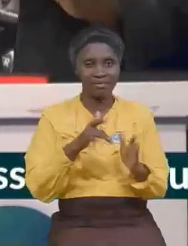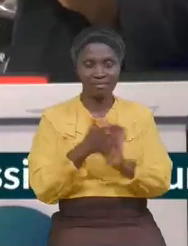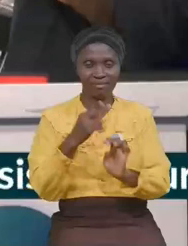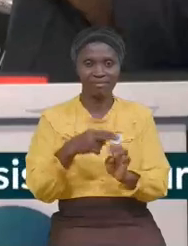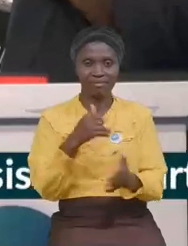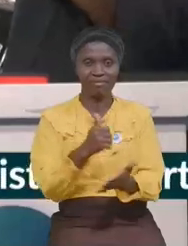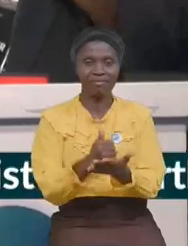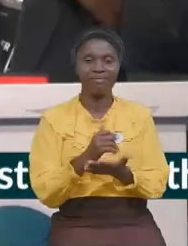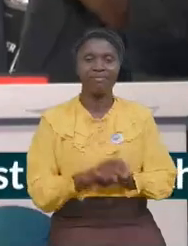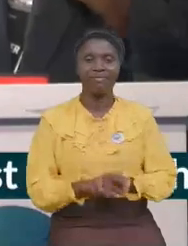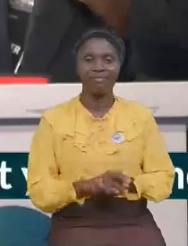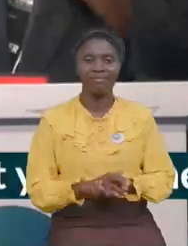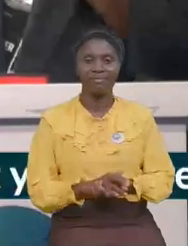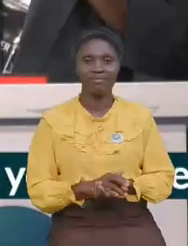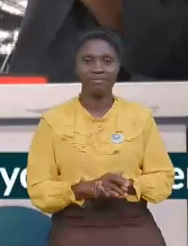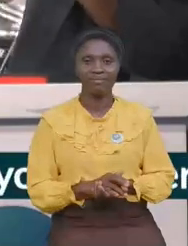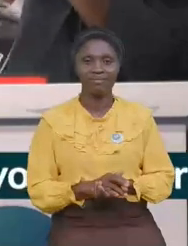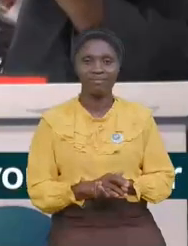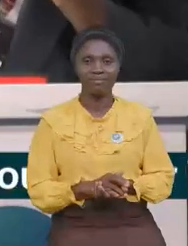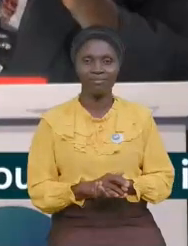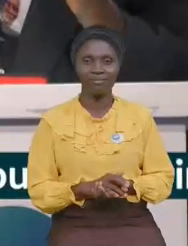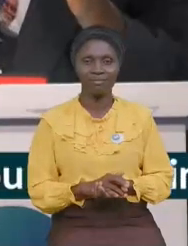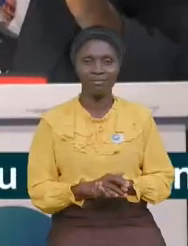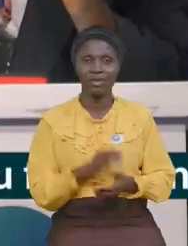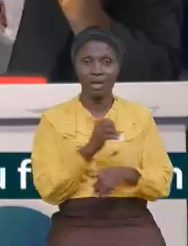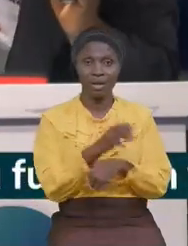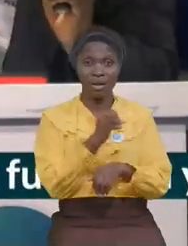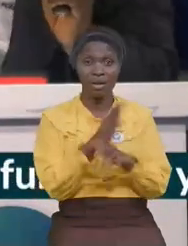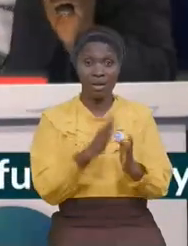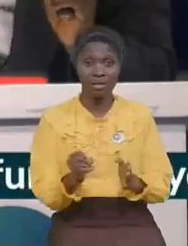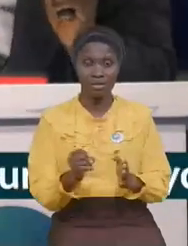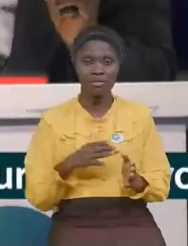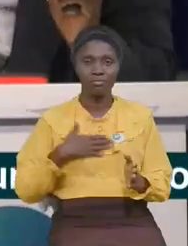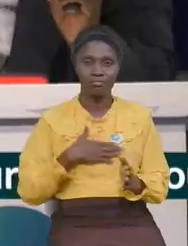sera le meilleur, la meilleure soirée pour vous.